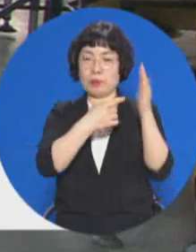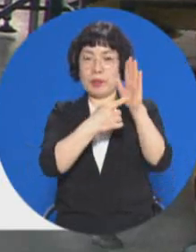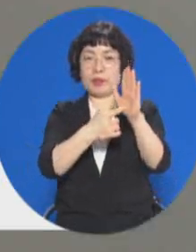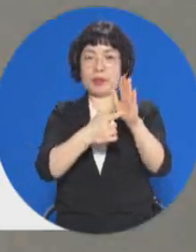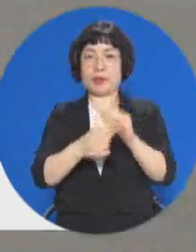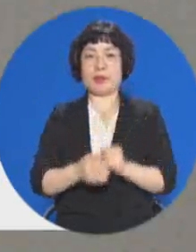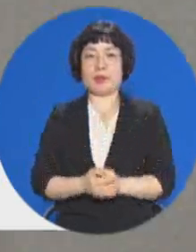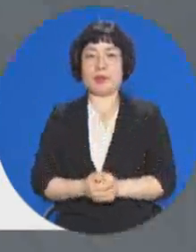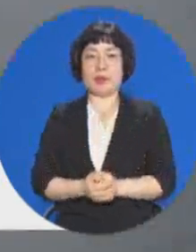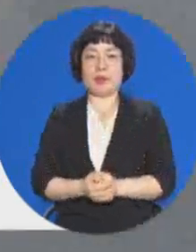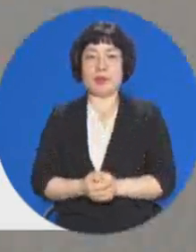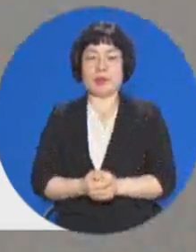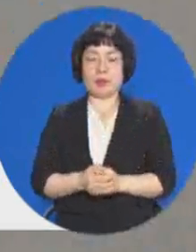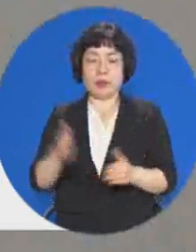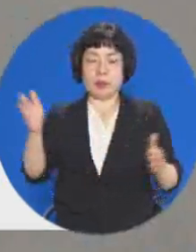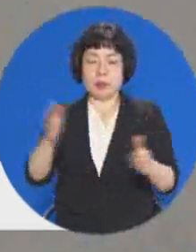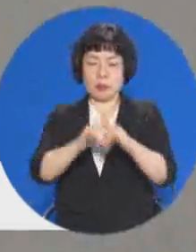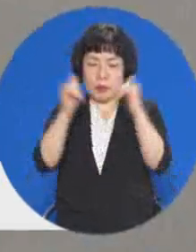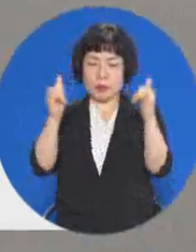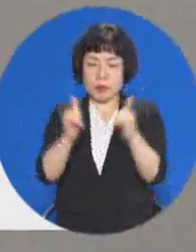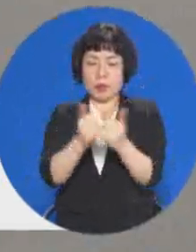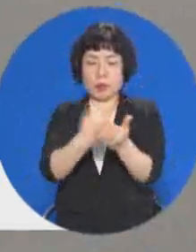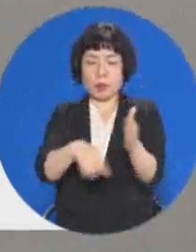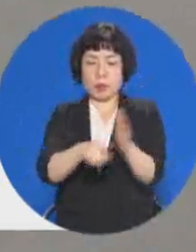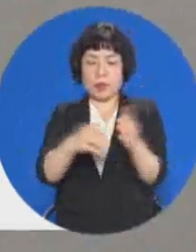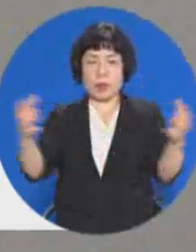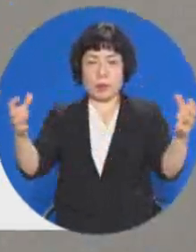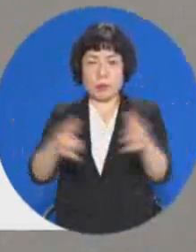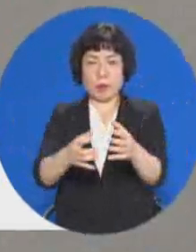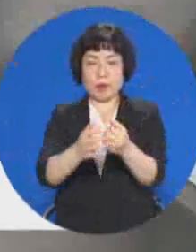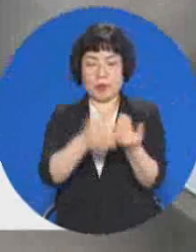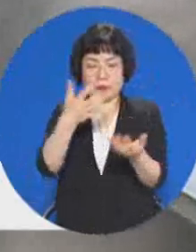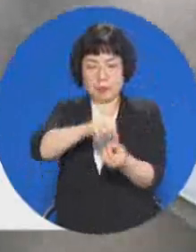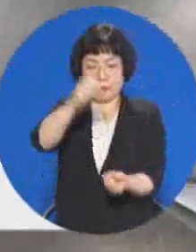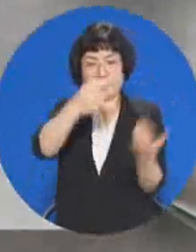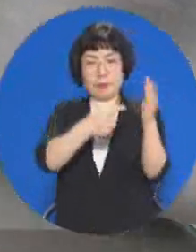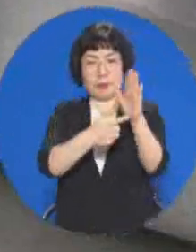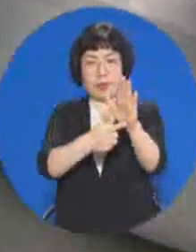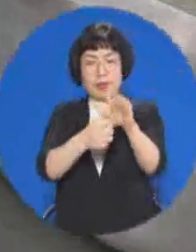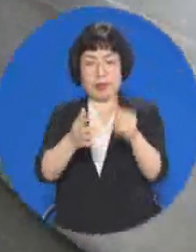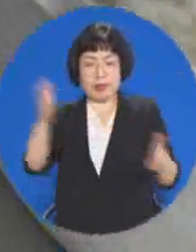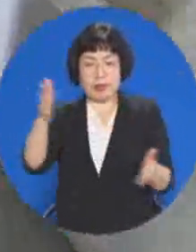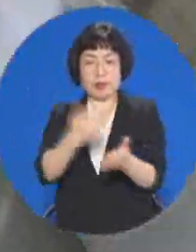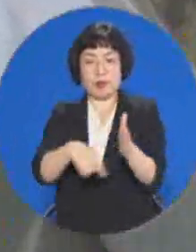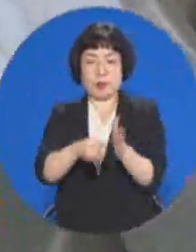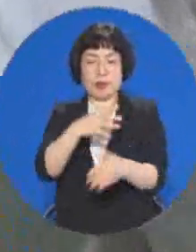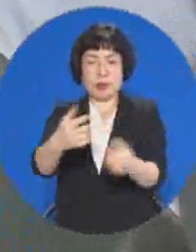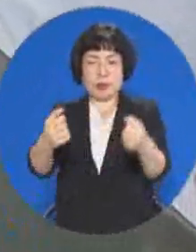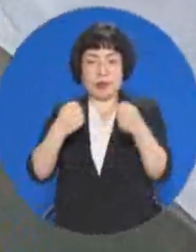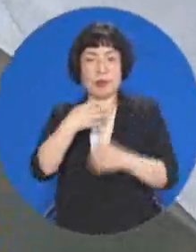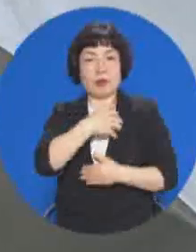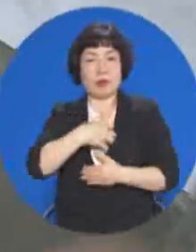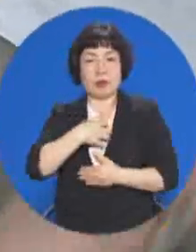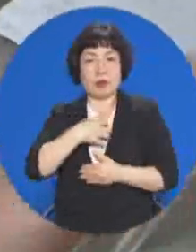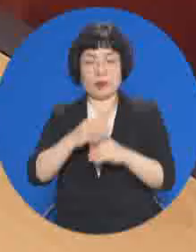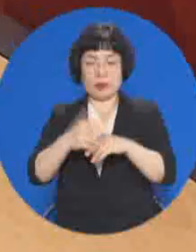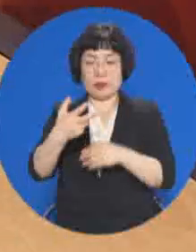표시했습니다. 학벌 없는 사회를 위한 시민 모임은 오늘 성명서를 통해 학생들의 건강을 걱정해